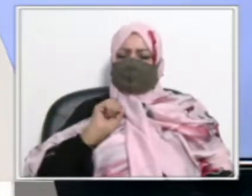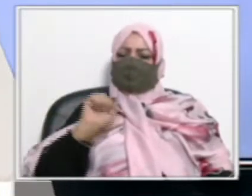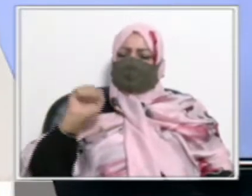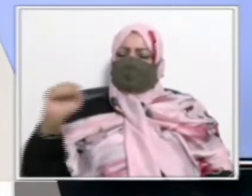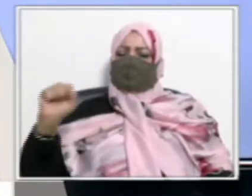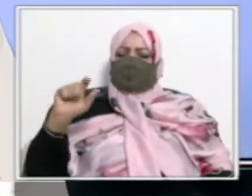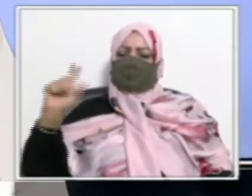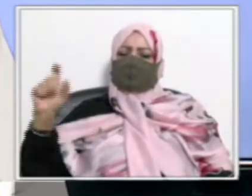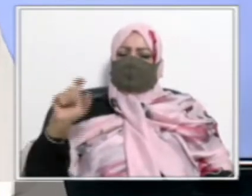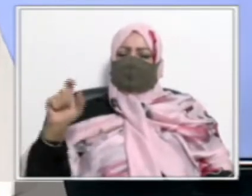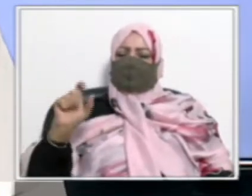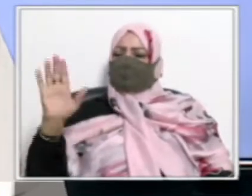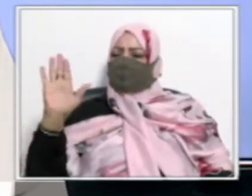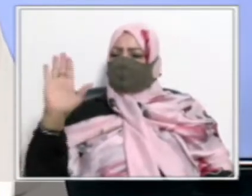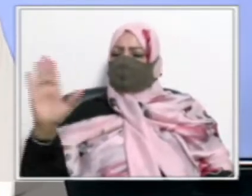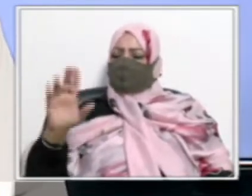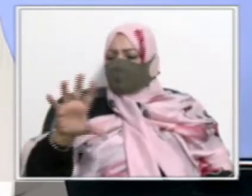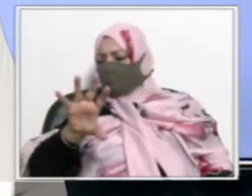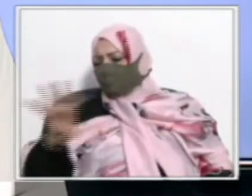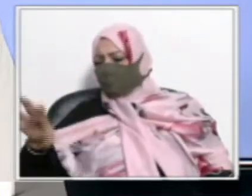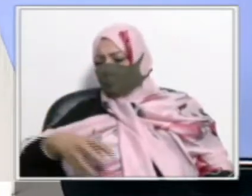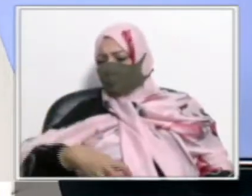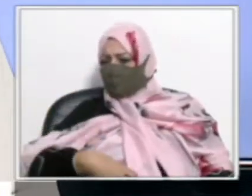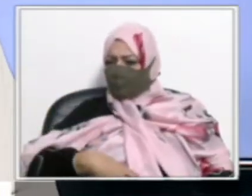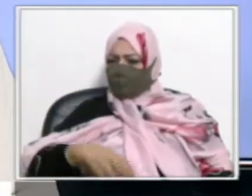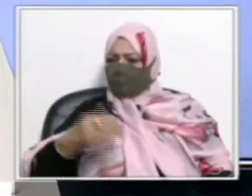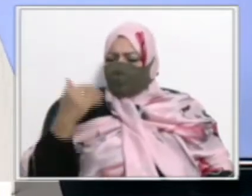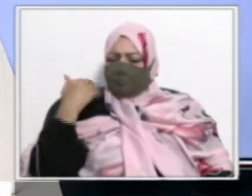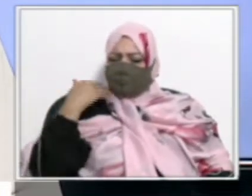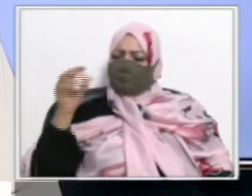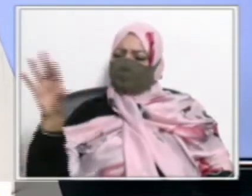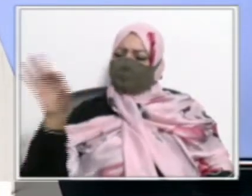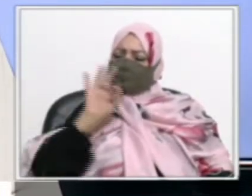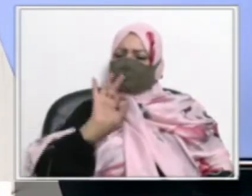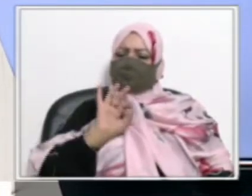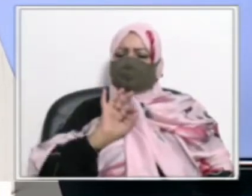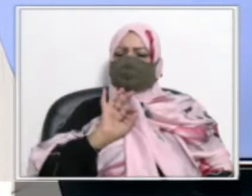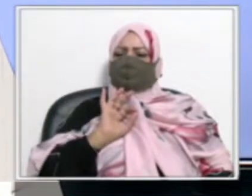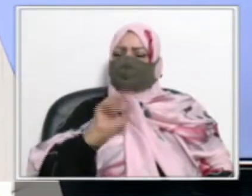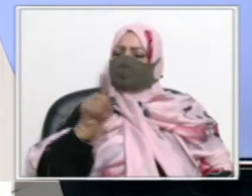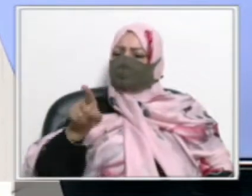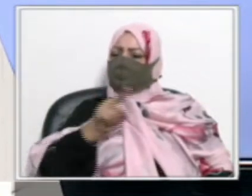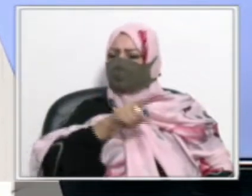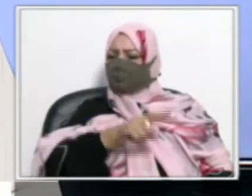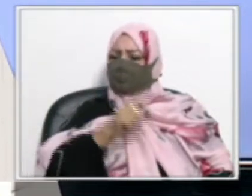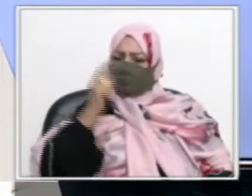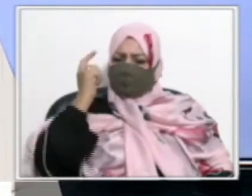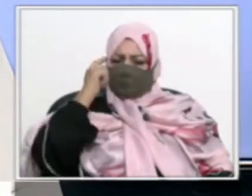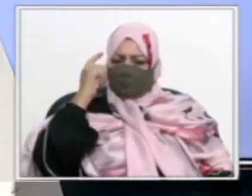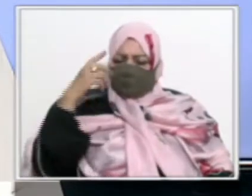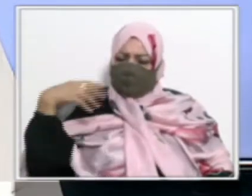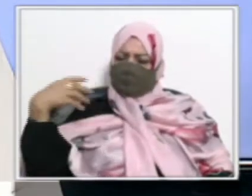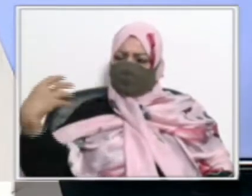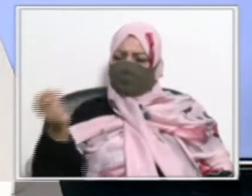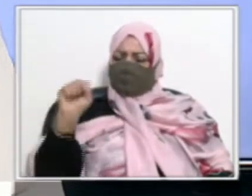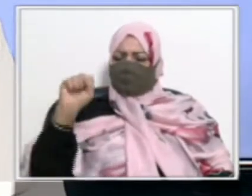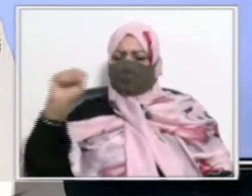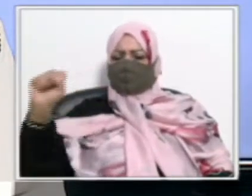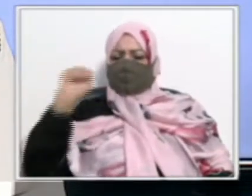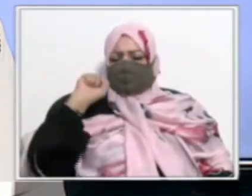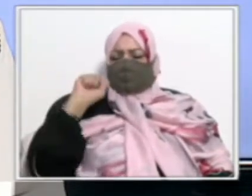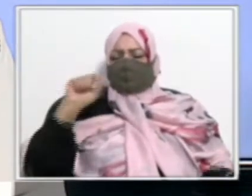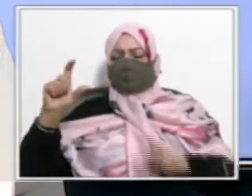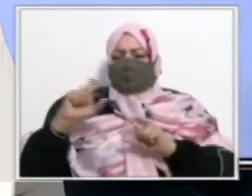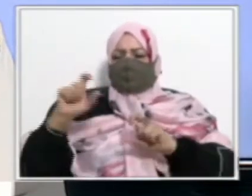هذا الامر فاشتري منهم بالتقسيط ولا باس بذلك. اما ان كان قالوا لك ائتنا ببضاعه بفاتوره مبدئيه